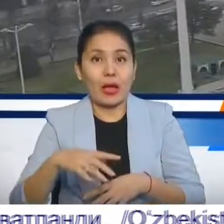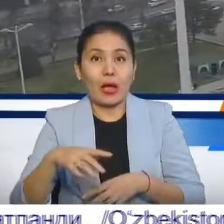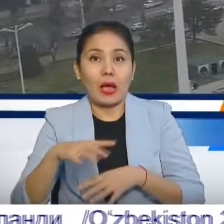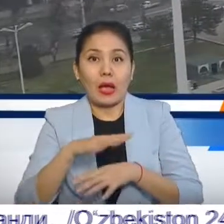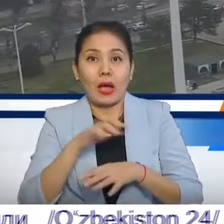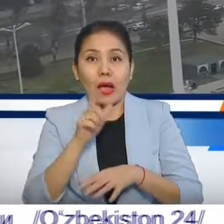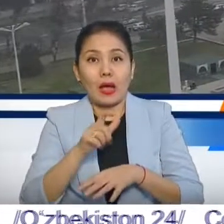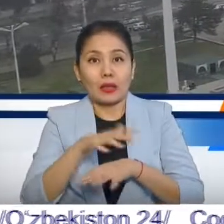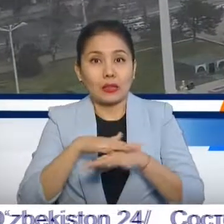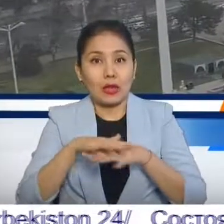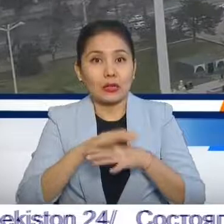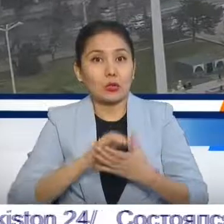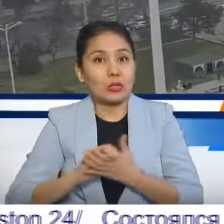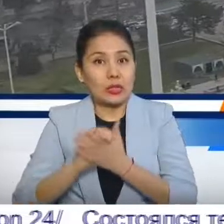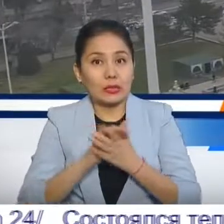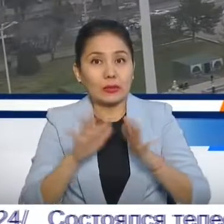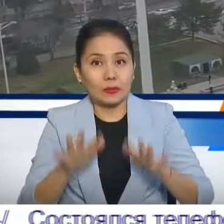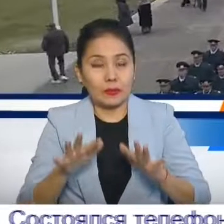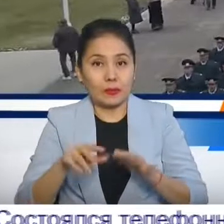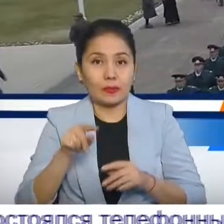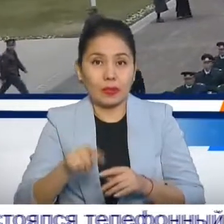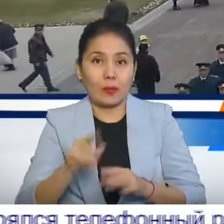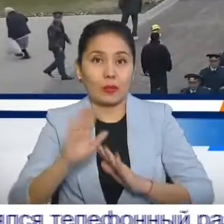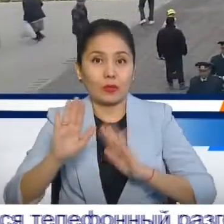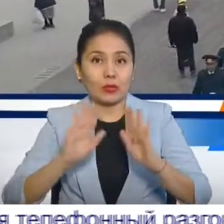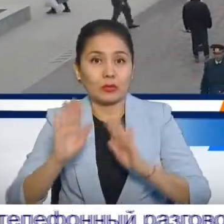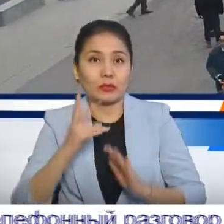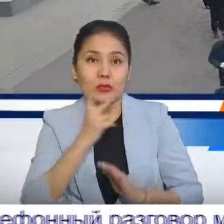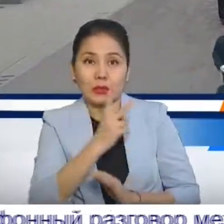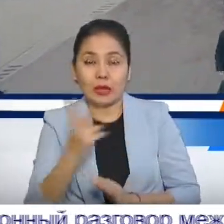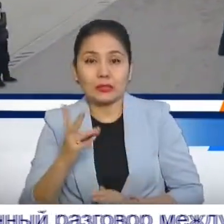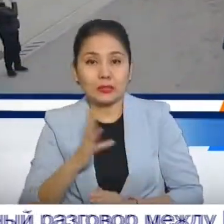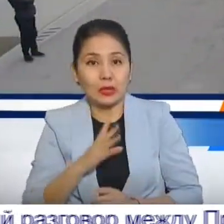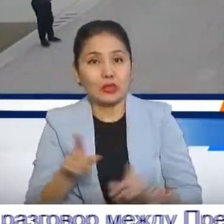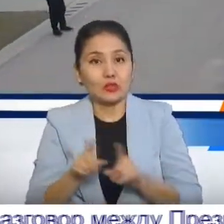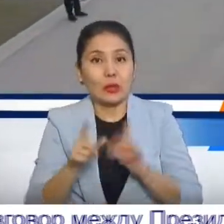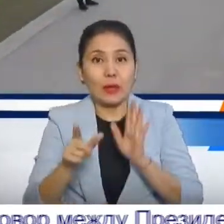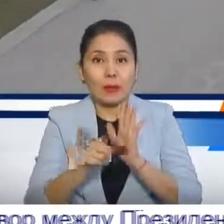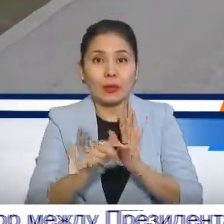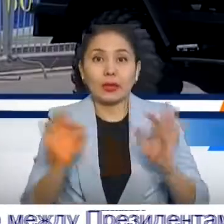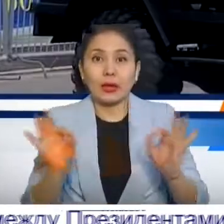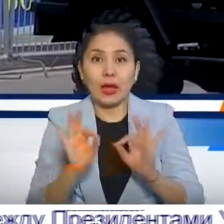tashkil etilgan harbiy texnika va qurol aslahalar ko'rgazmasi bilan tanishdi. Shu bilan birga harbiy